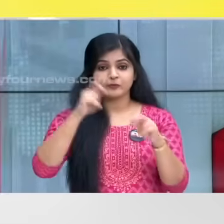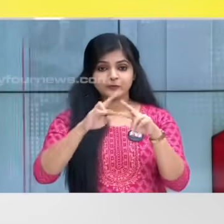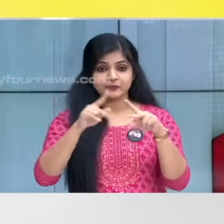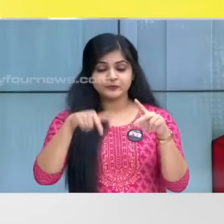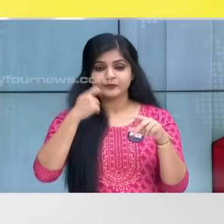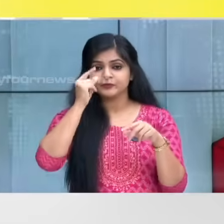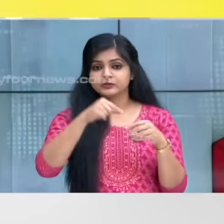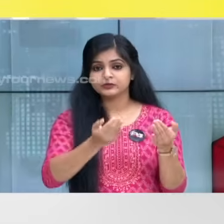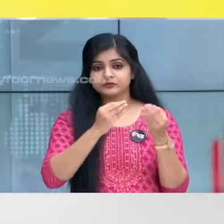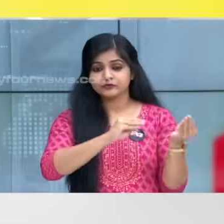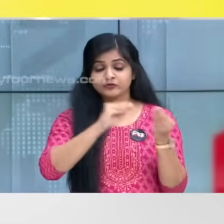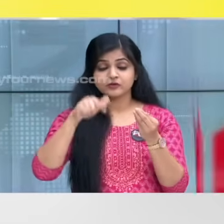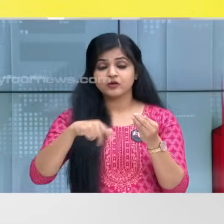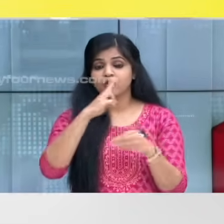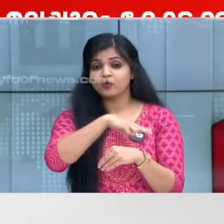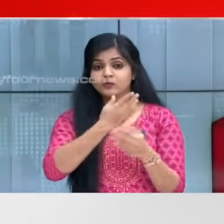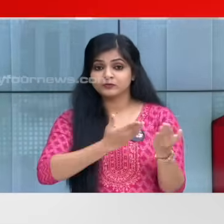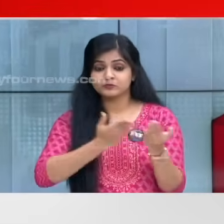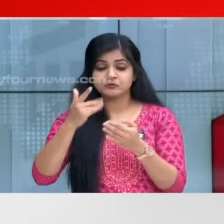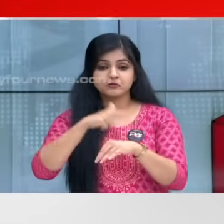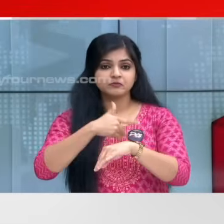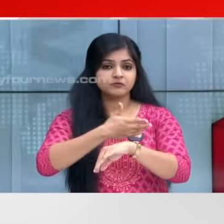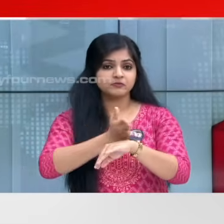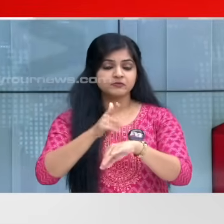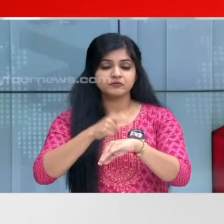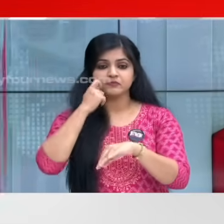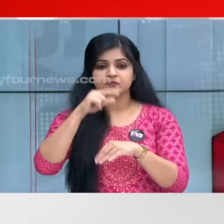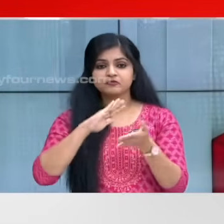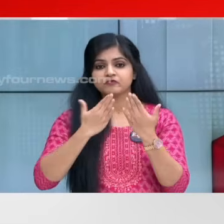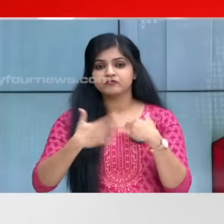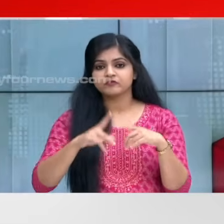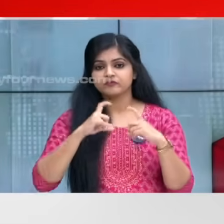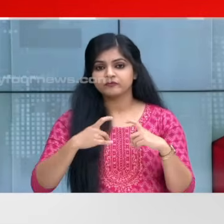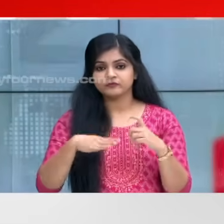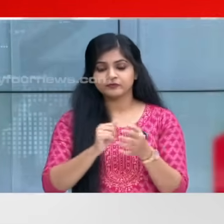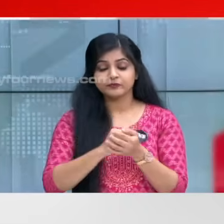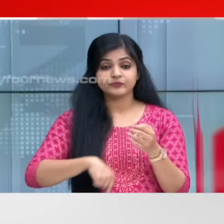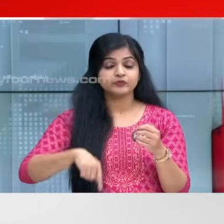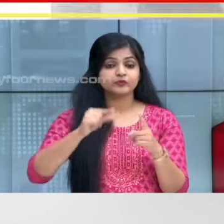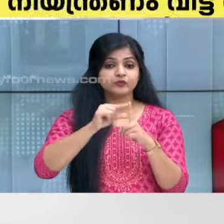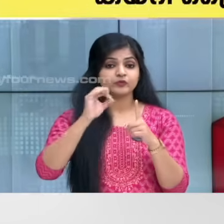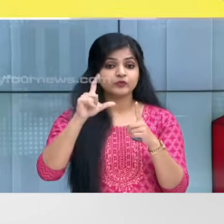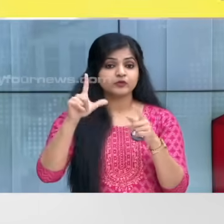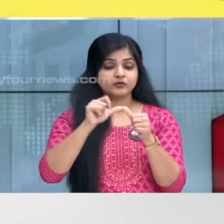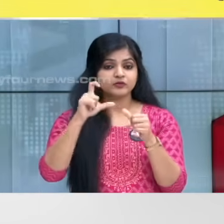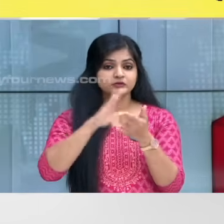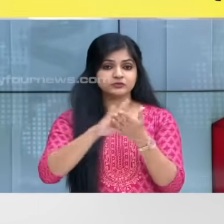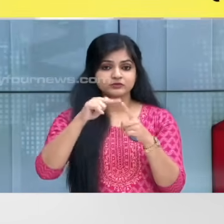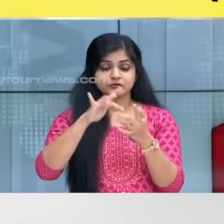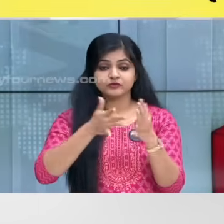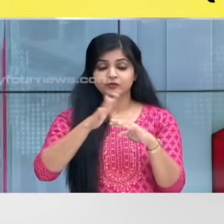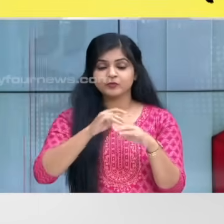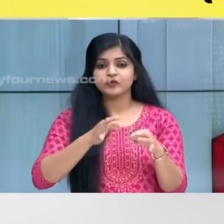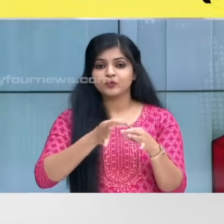സമീപത്തെ ആശുപത്രിയിലൊക്കെ തന്നെ പ്രവേശിപ്പിച്ചപ്പോഴേക്കും മരണം സംഭവിച്ചിരുന്നു എന്നുള്ളതാണ് പ്രധാനപ്പെട്ട കാര്യം. ഈ പൊള്ളാച്ചിയിൽ നിന്നും പടക്കത്തിന്റെ ലോഡുമായി വന്ന